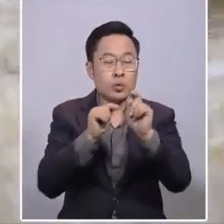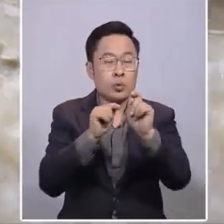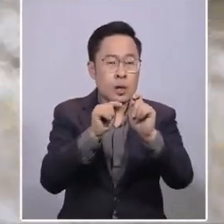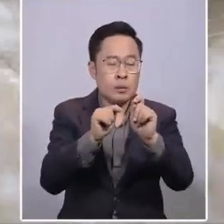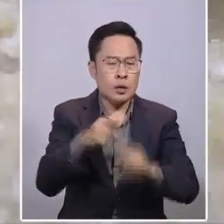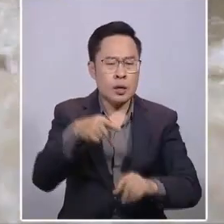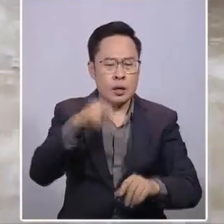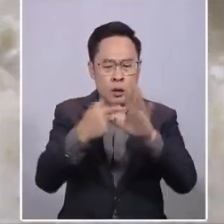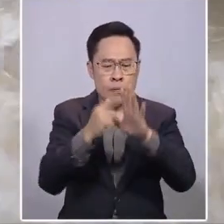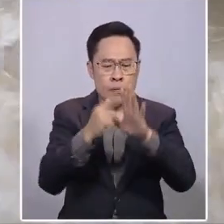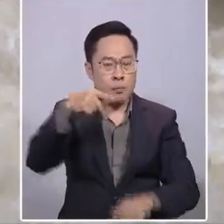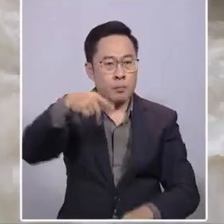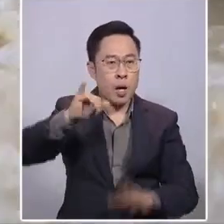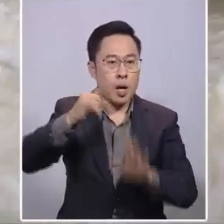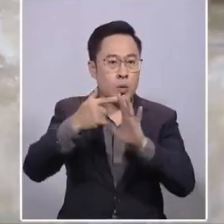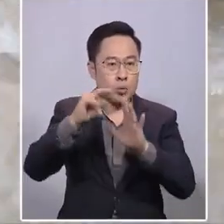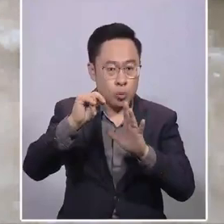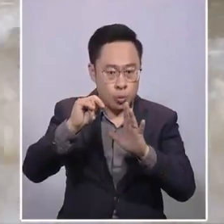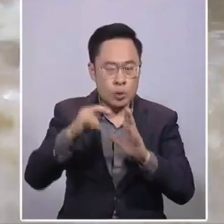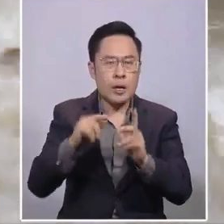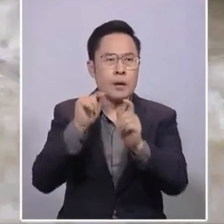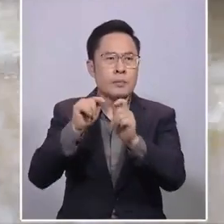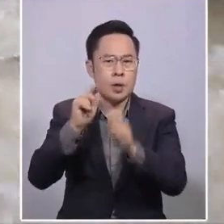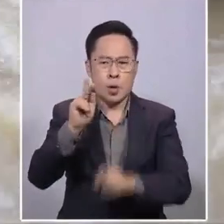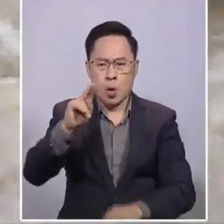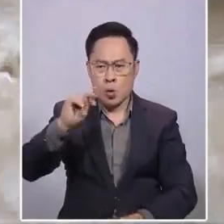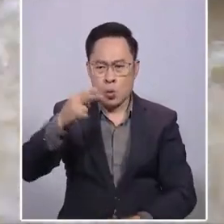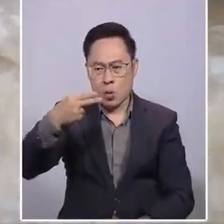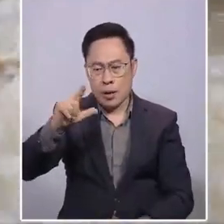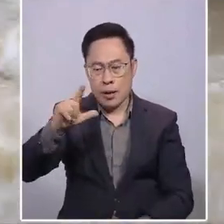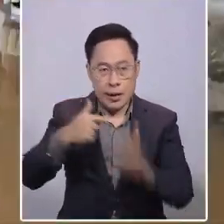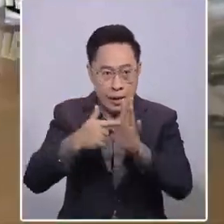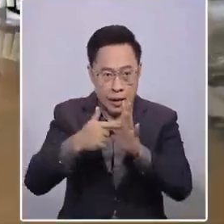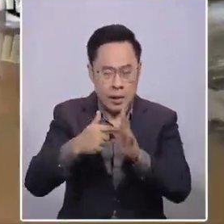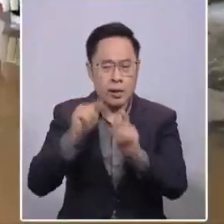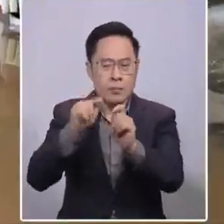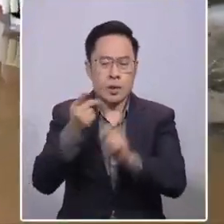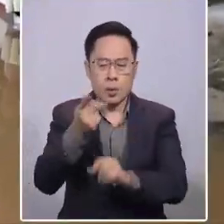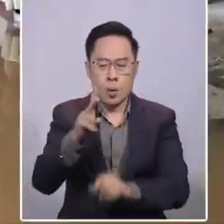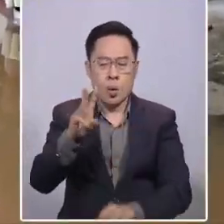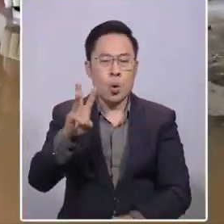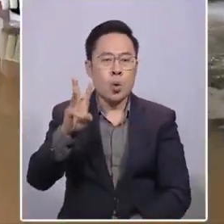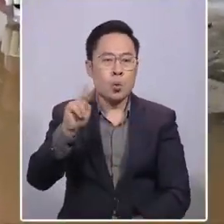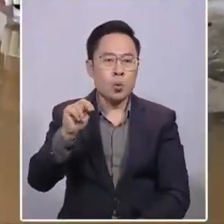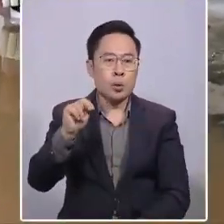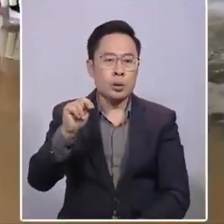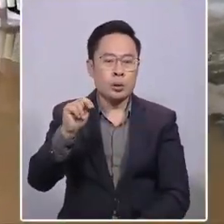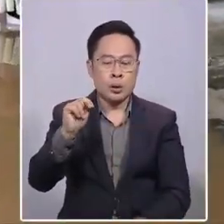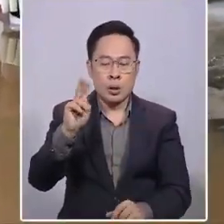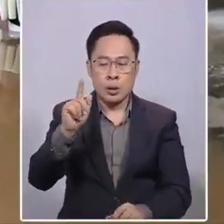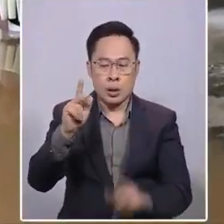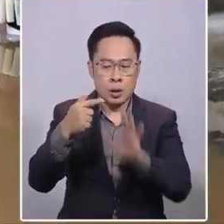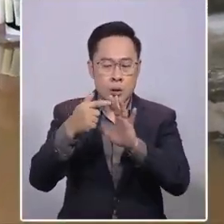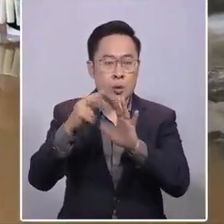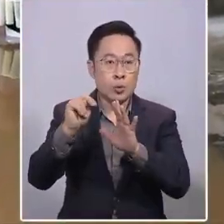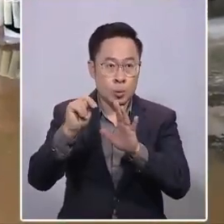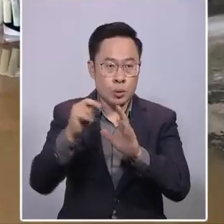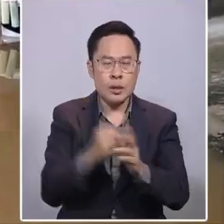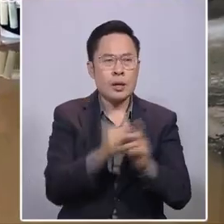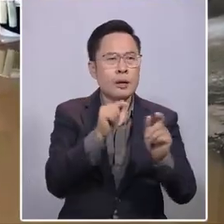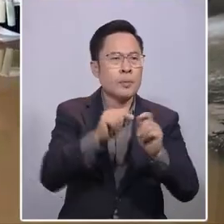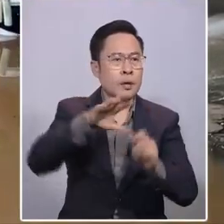หราศรีนครินทร์อำเภอเมืองและที่อำเภอควนขนุนนะครับเนื่องจากฝนเนี่ยตกหนักติดต่อกันมาหลายวันดูภาพเมื่อสักครู่